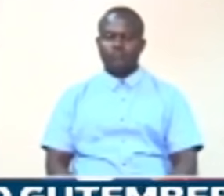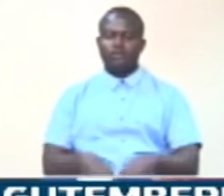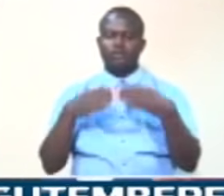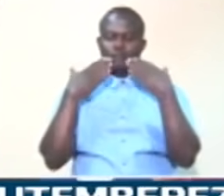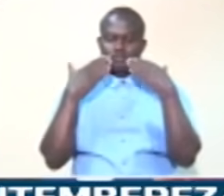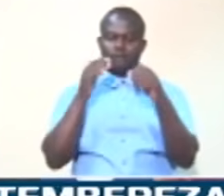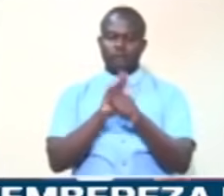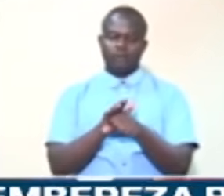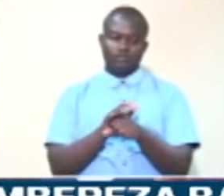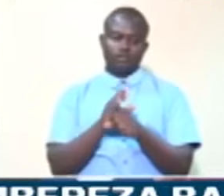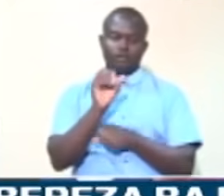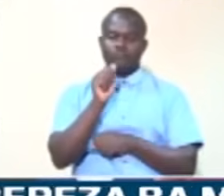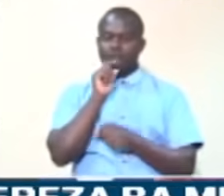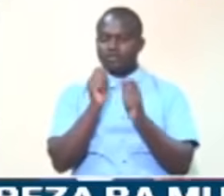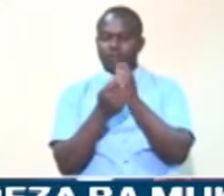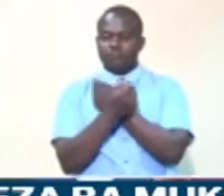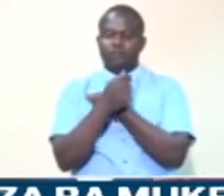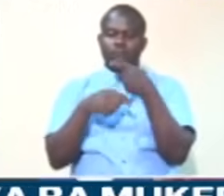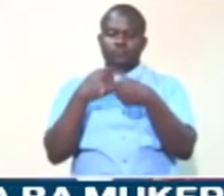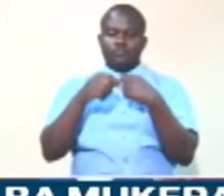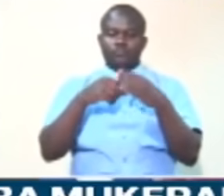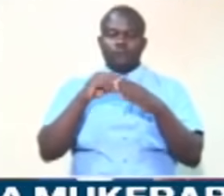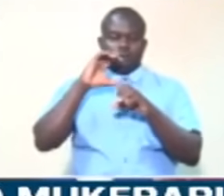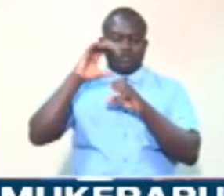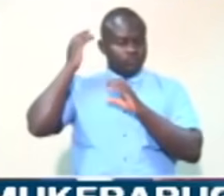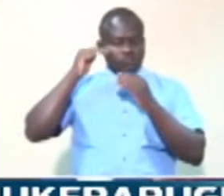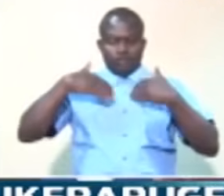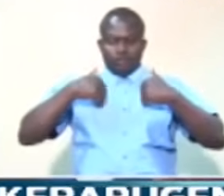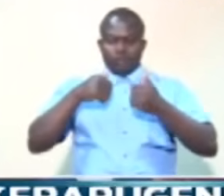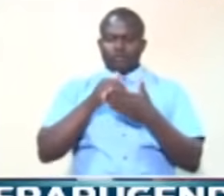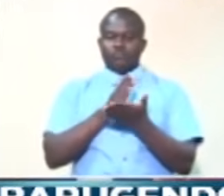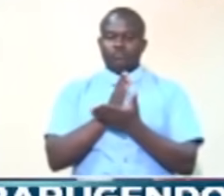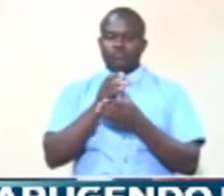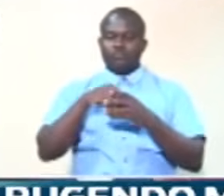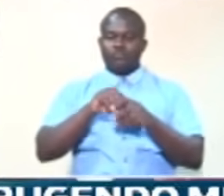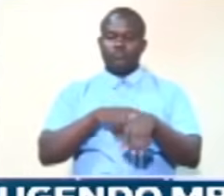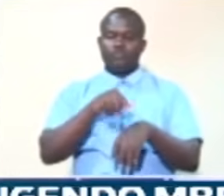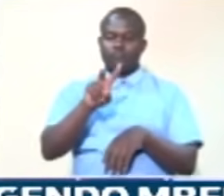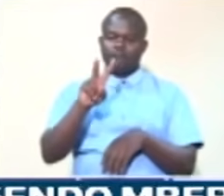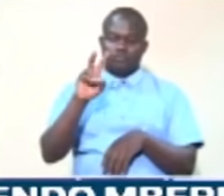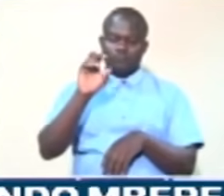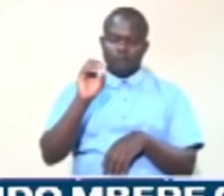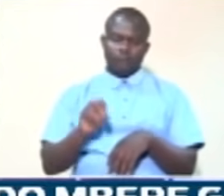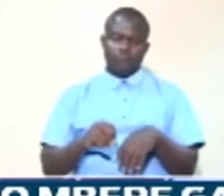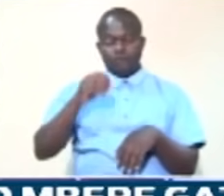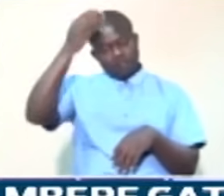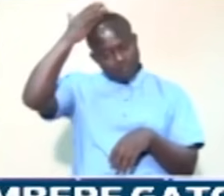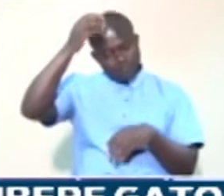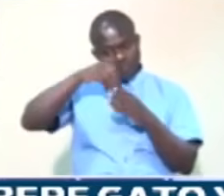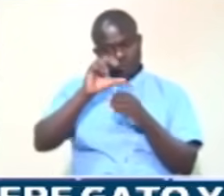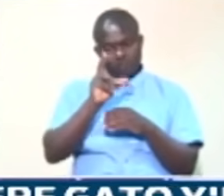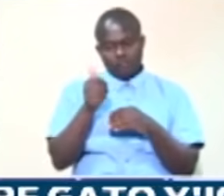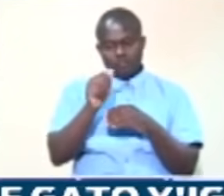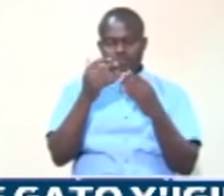arakoze Karine Umutoni gusa ntiturahindura ingingo turacyari makuru arebana n'ubuzima nibyo pawn mu gihe 2% gusa by'abaforomo muri Afrika